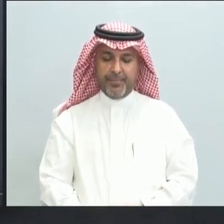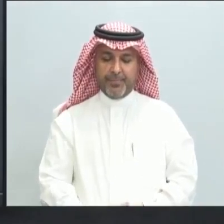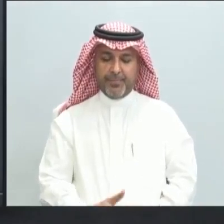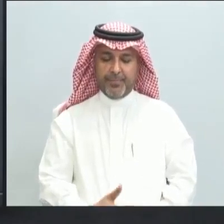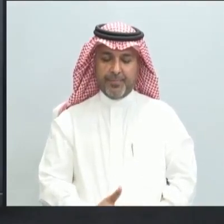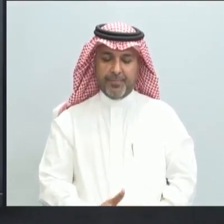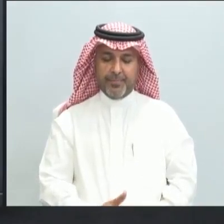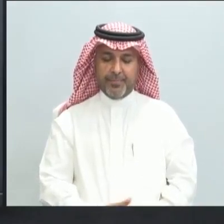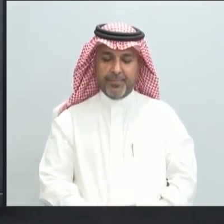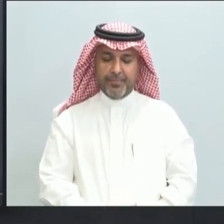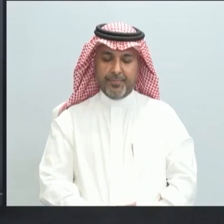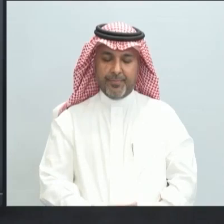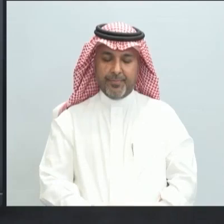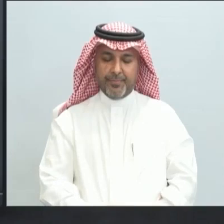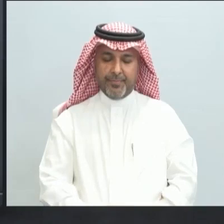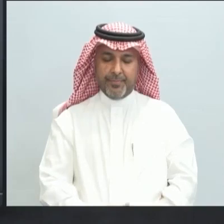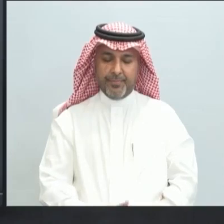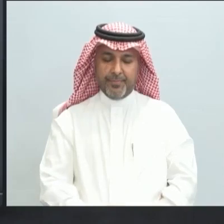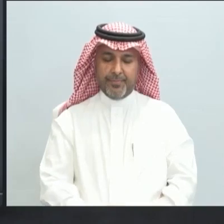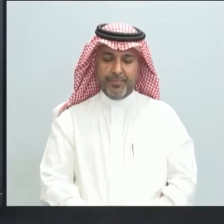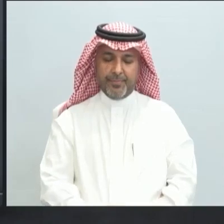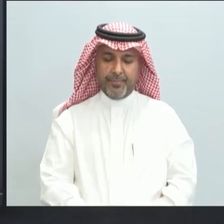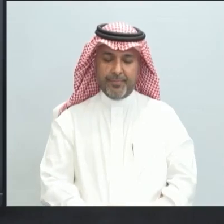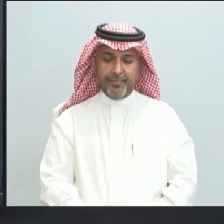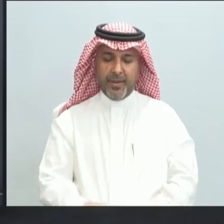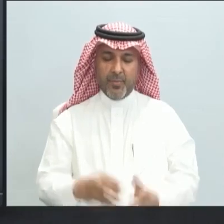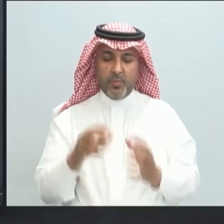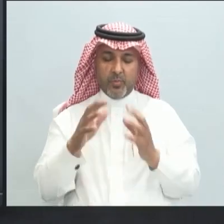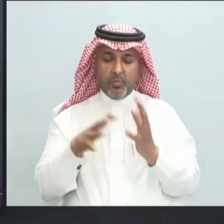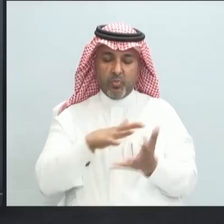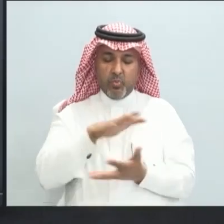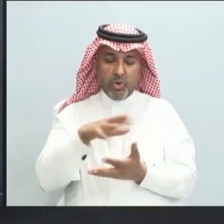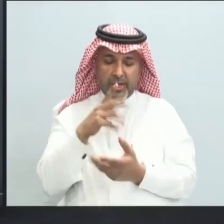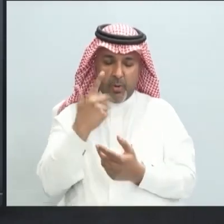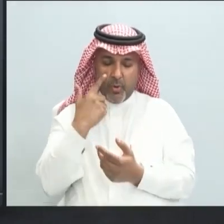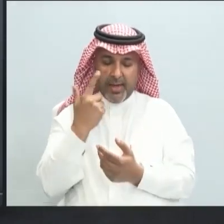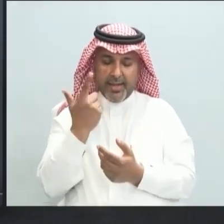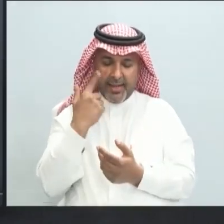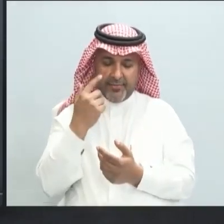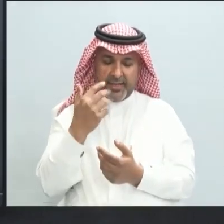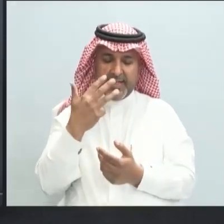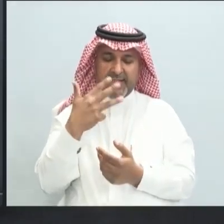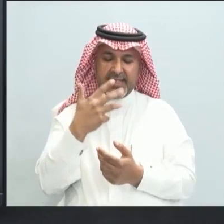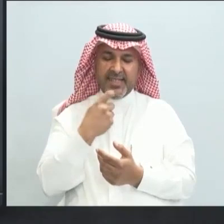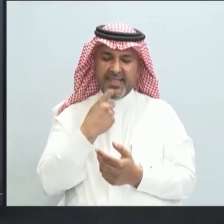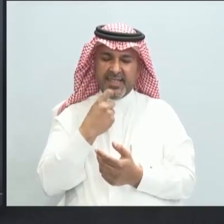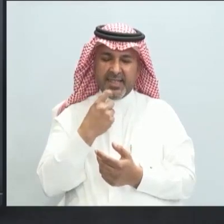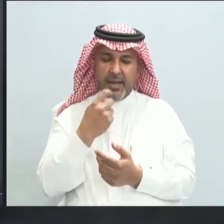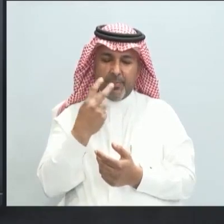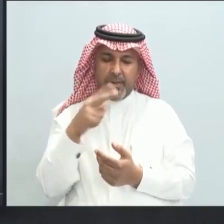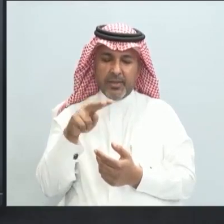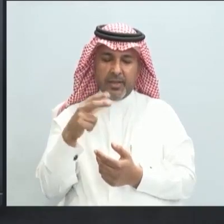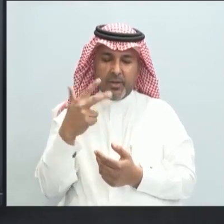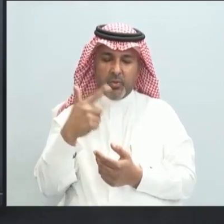زوايا المحور واي اللي هي الـ 90 والـ 270 ولو بغيناها بالراديان بنقول باي على اثنين وثلاثة باي على